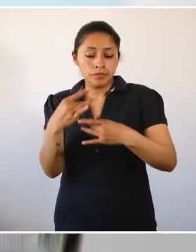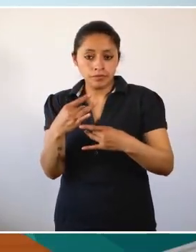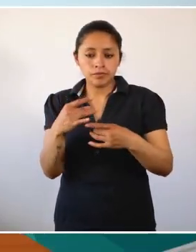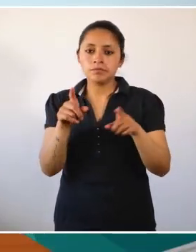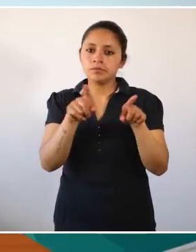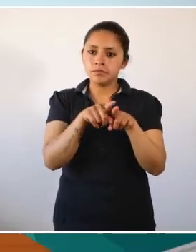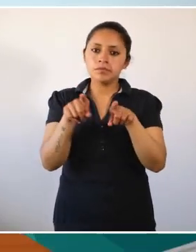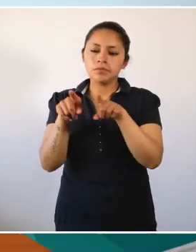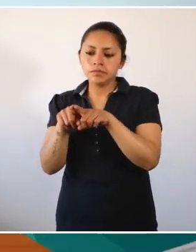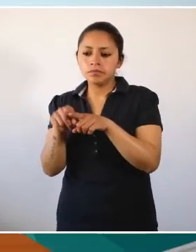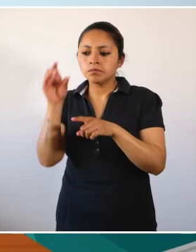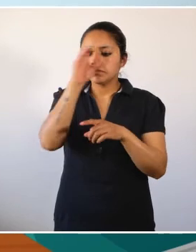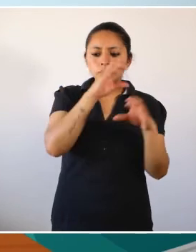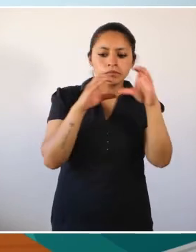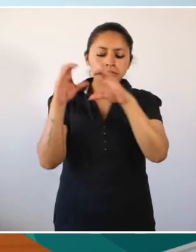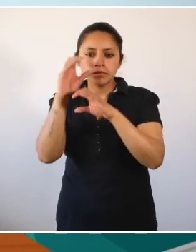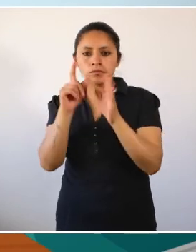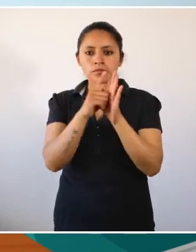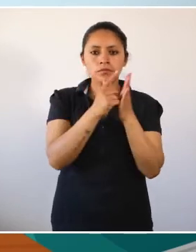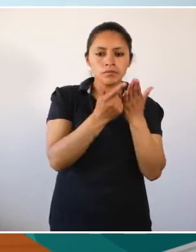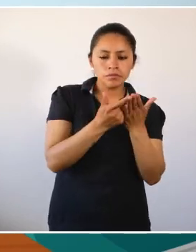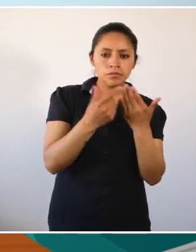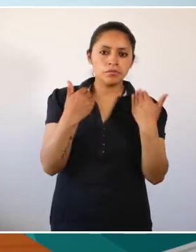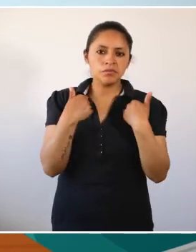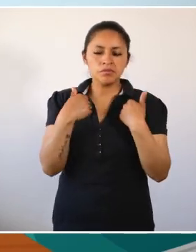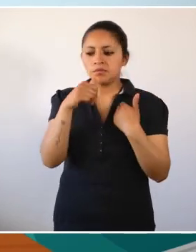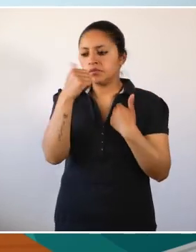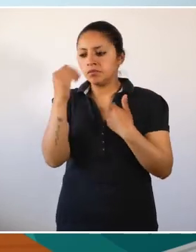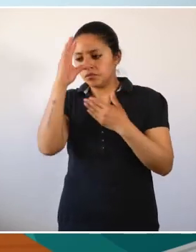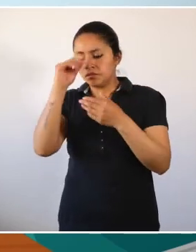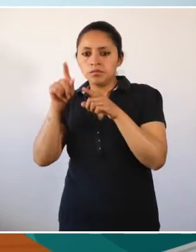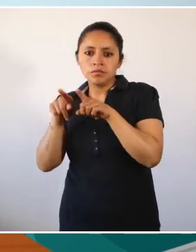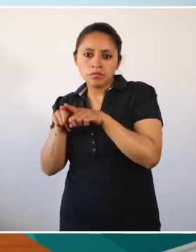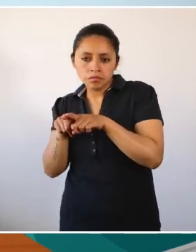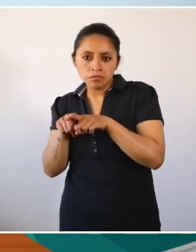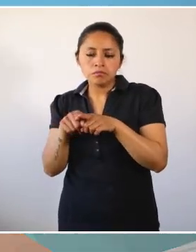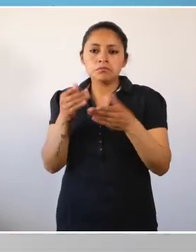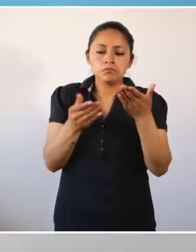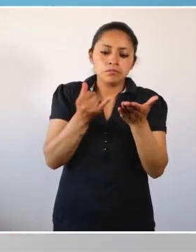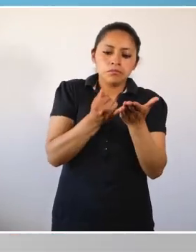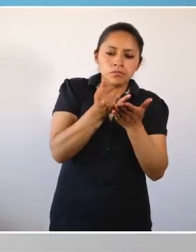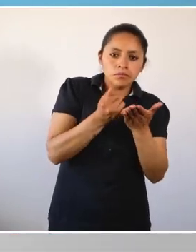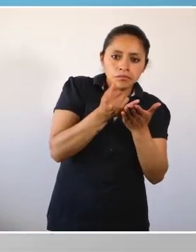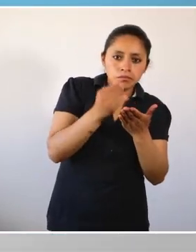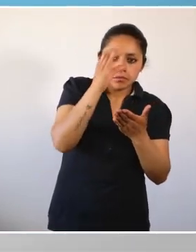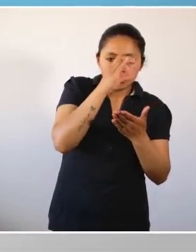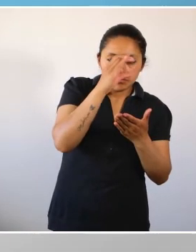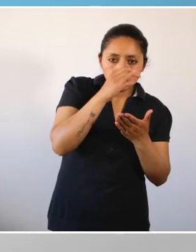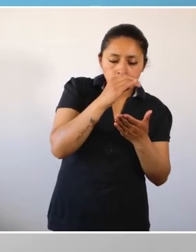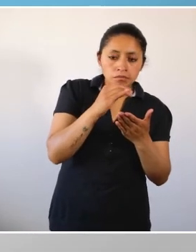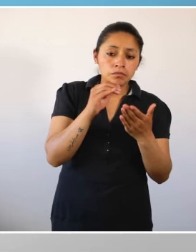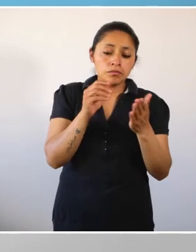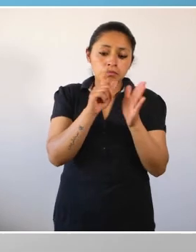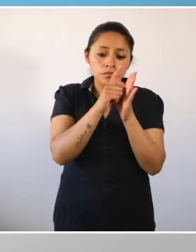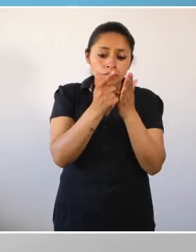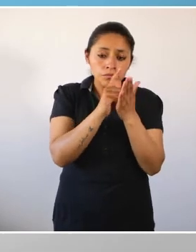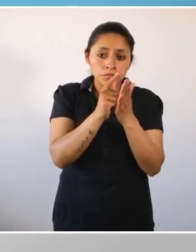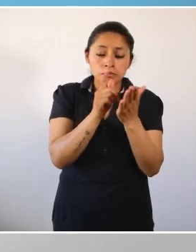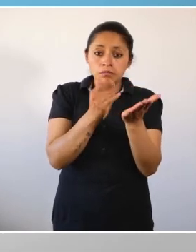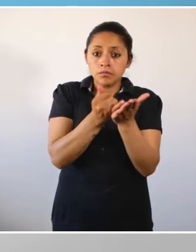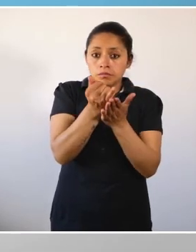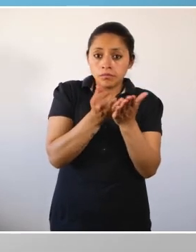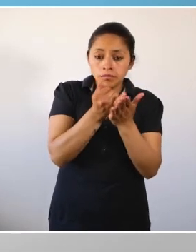taqtap harakismawa biblioteca digital mundial ukanja walja pankanakawa utji mapas